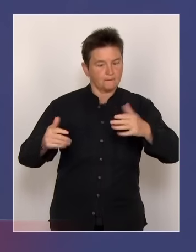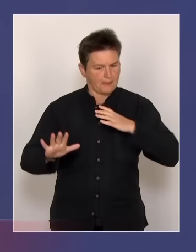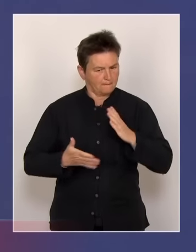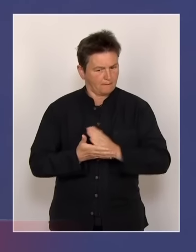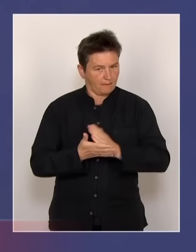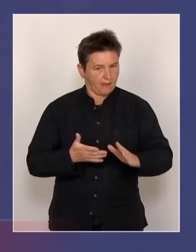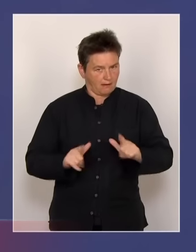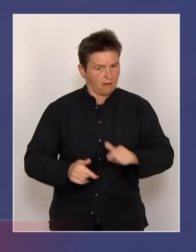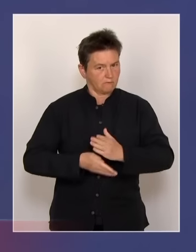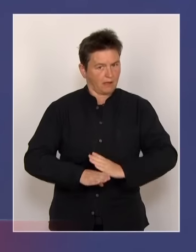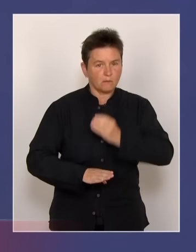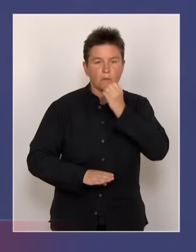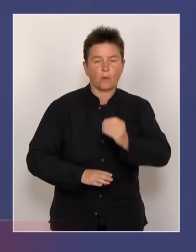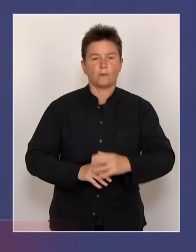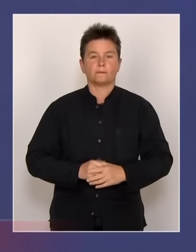prépare.